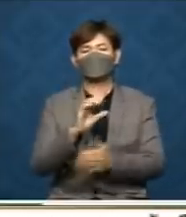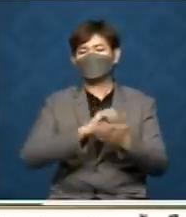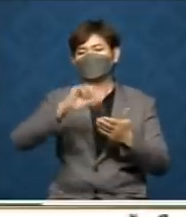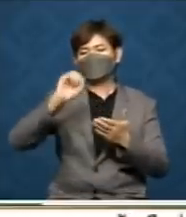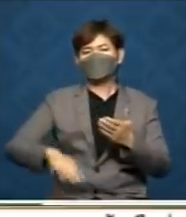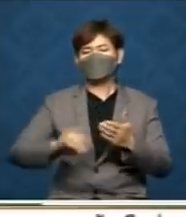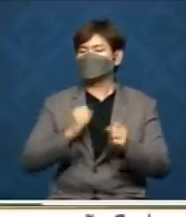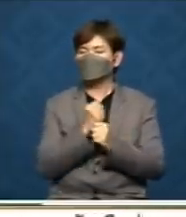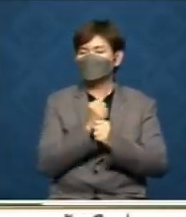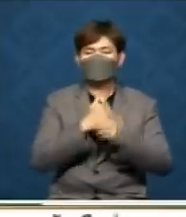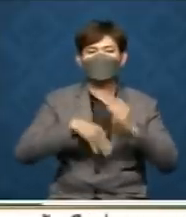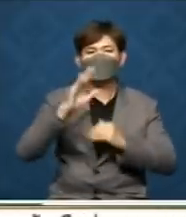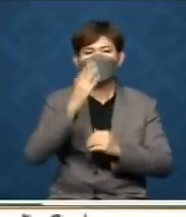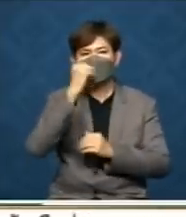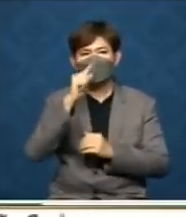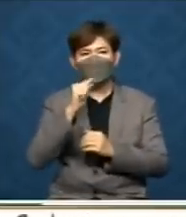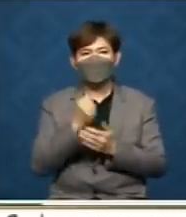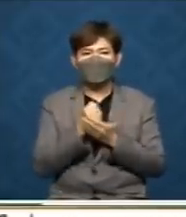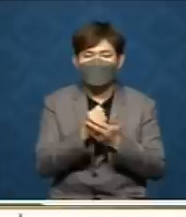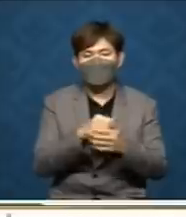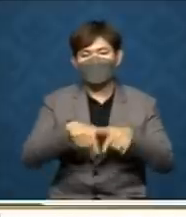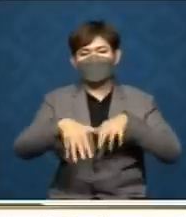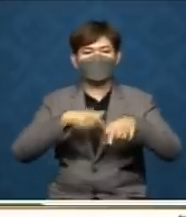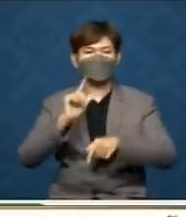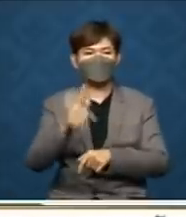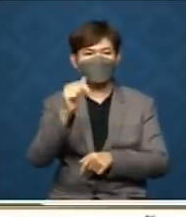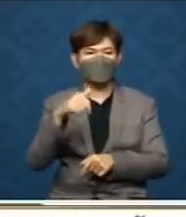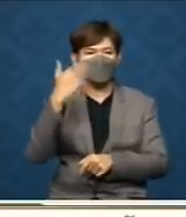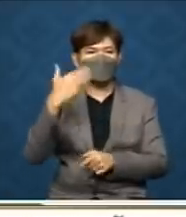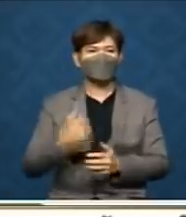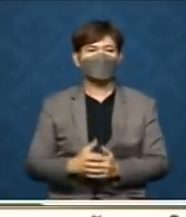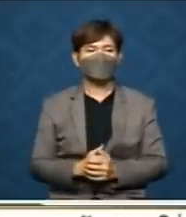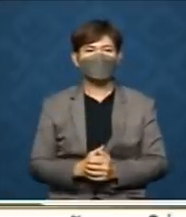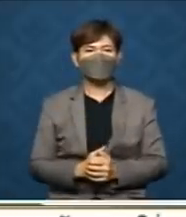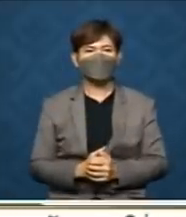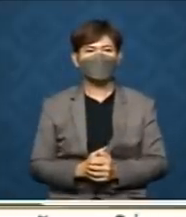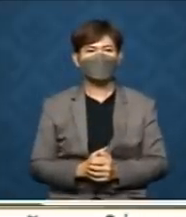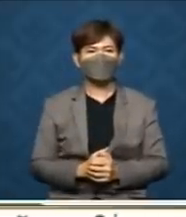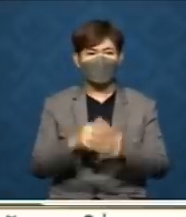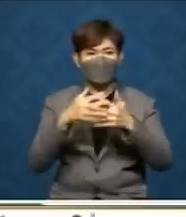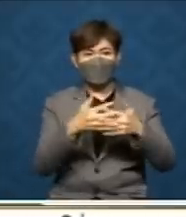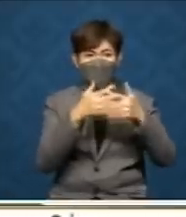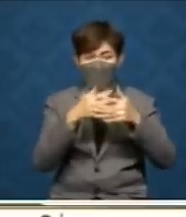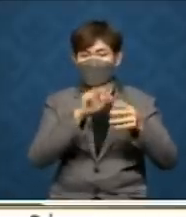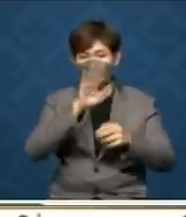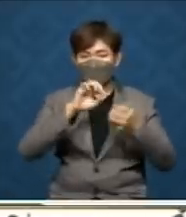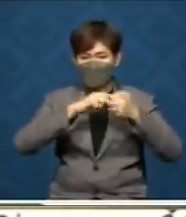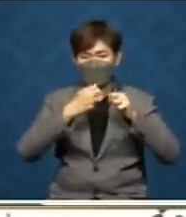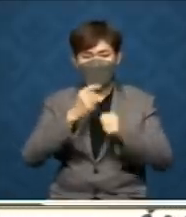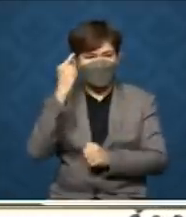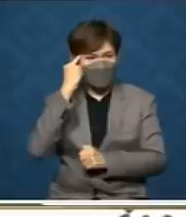ข้ามไปเลยขอให้มันไปถึงสิ่งที่ประชาชนต้องการโอ้นี่ภาวีกิตก็ต้องคิดแล้ว